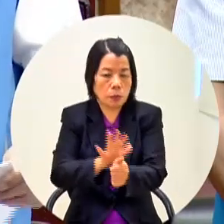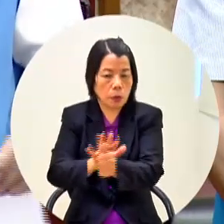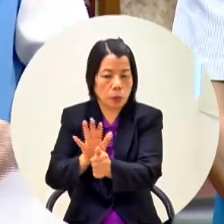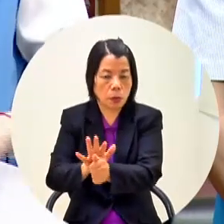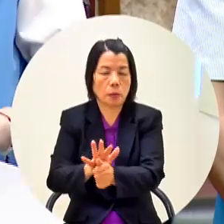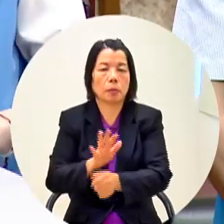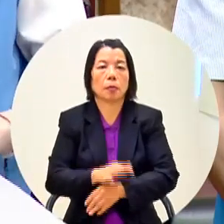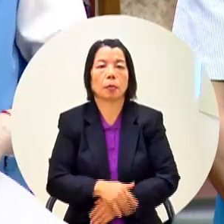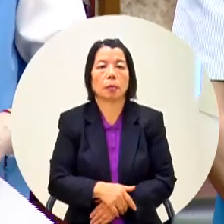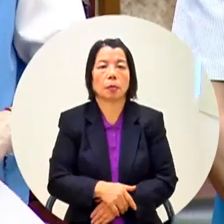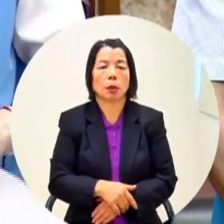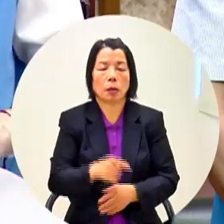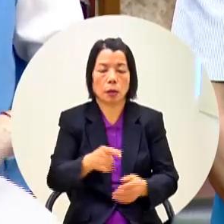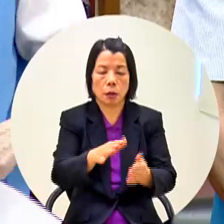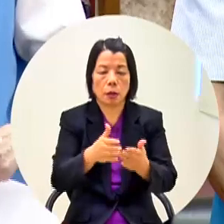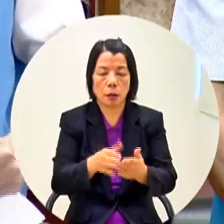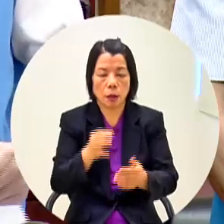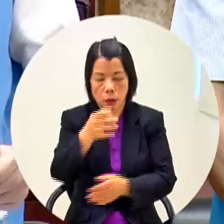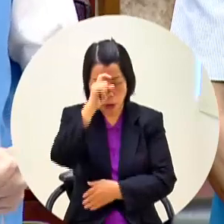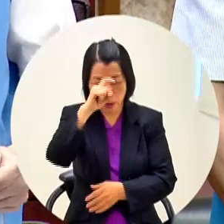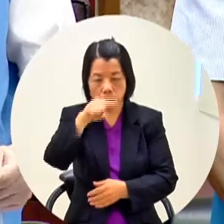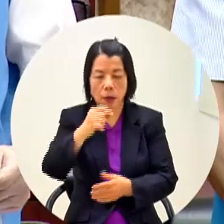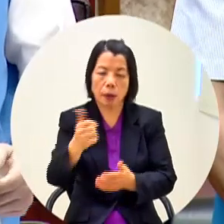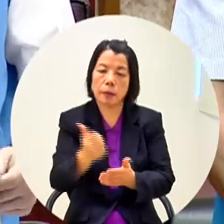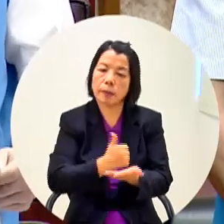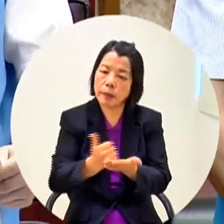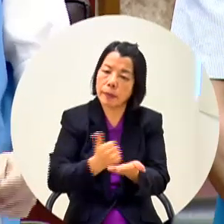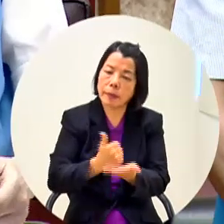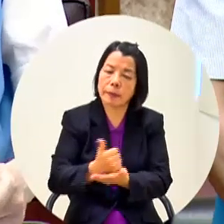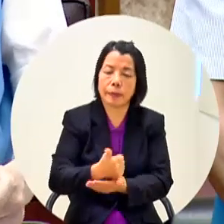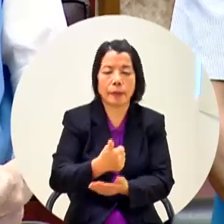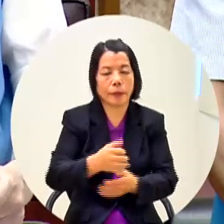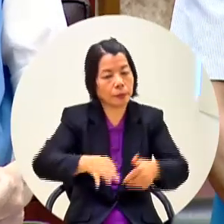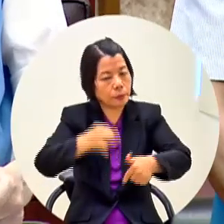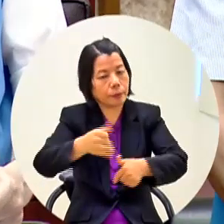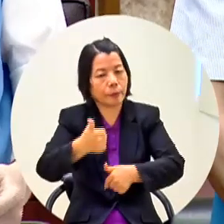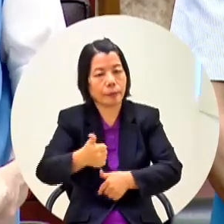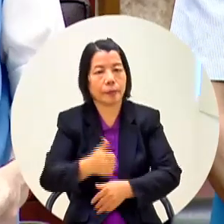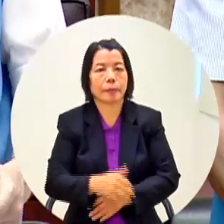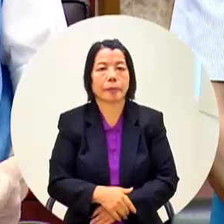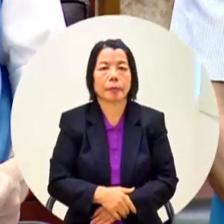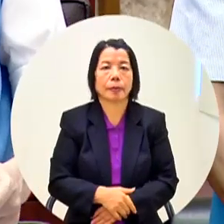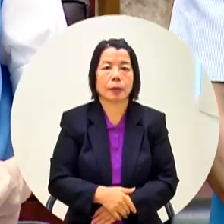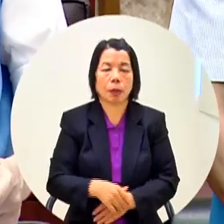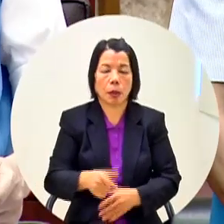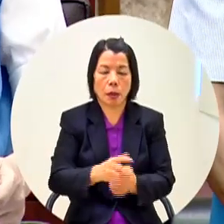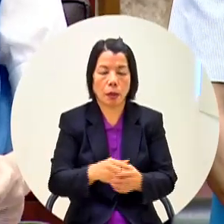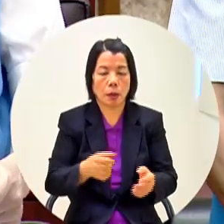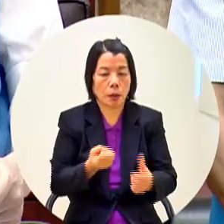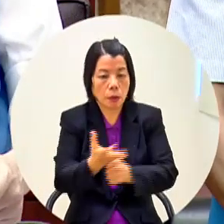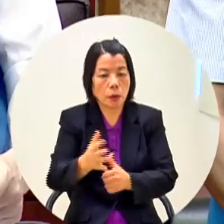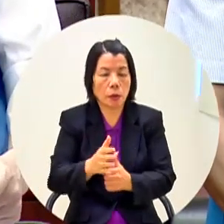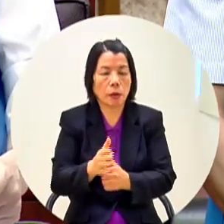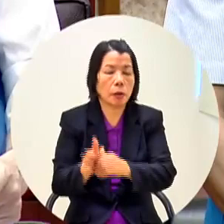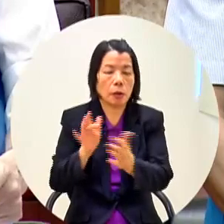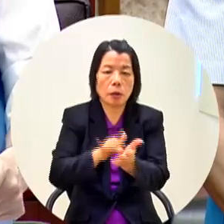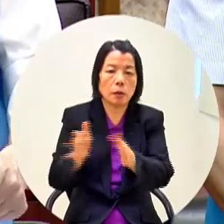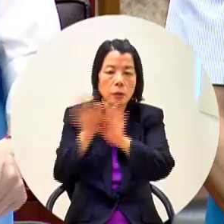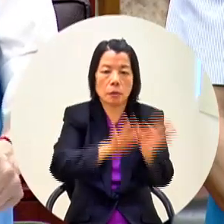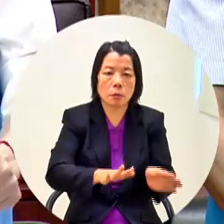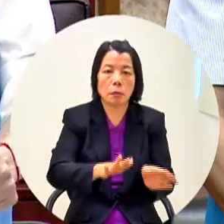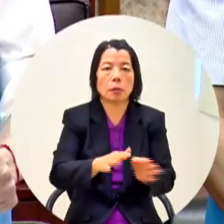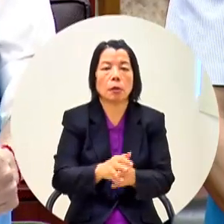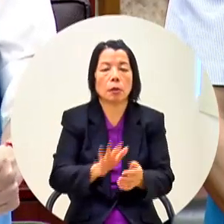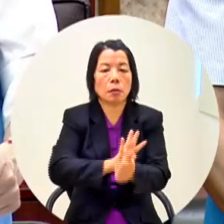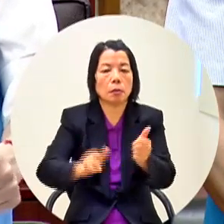团体，希望他们能销售好的价格。那因为疫情的影响， 我们去年的外销非常漂亮，一